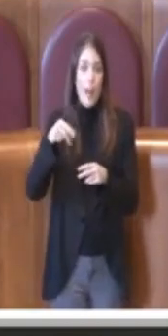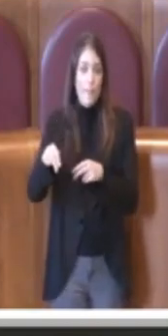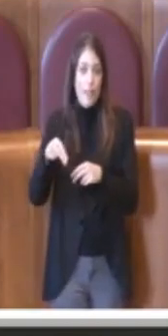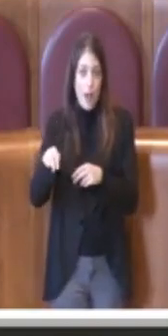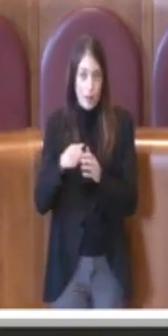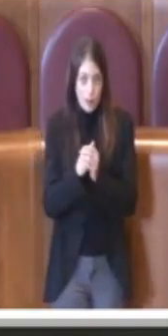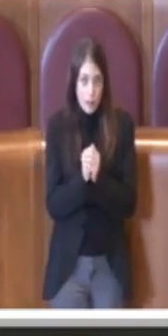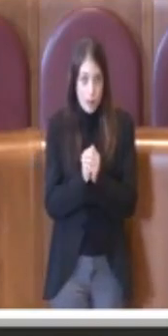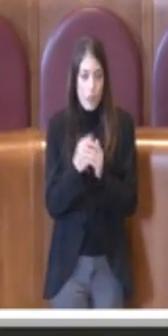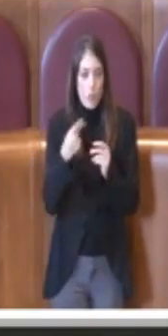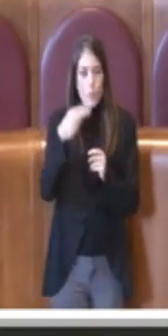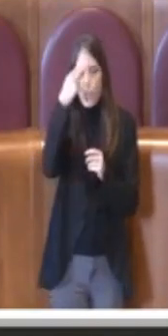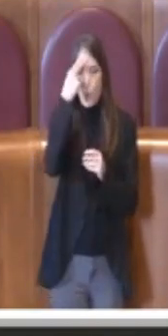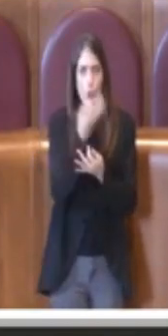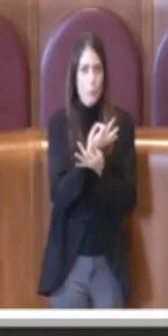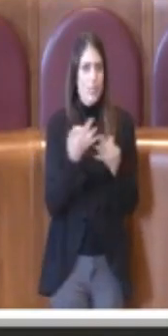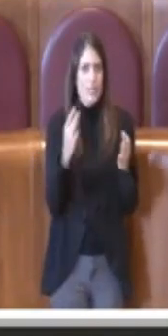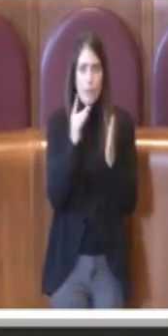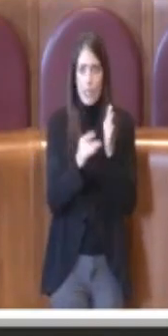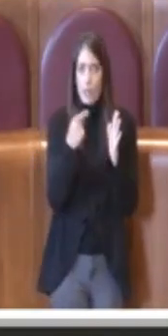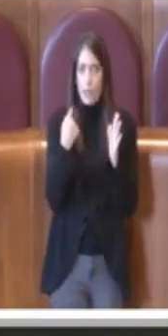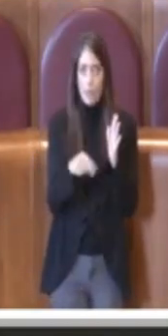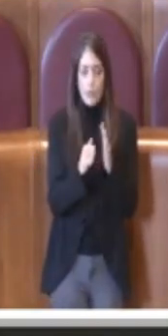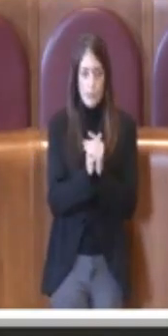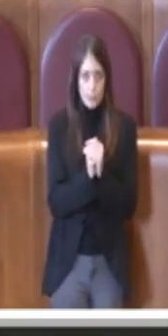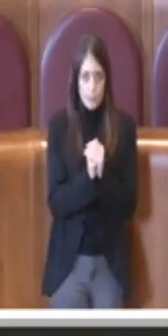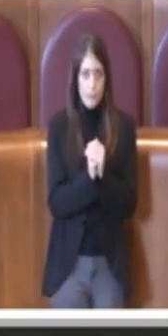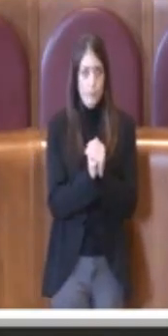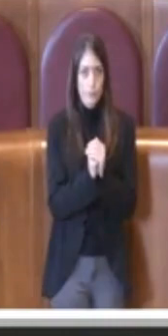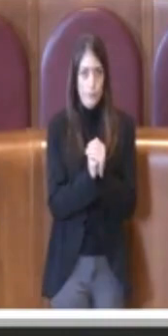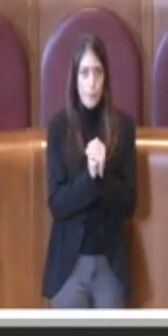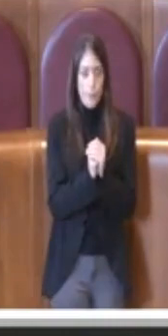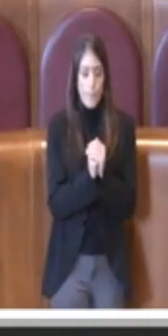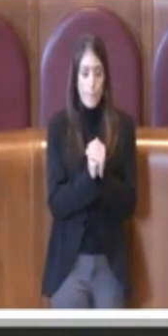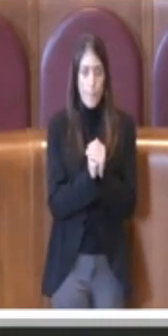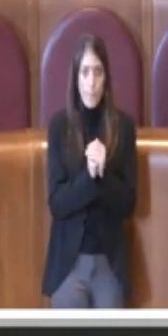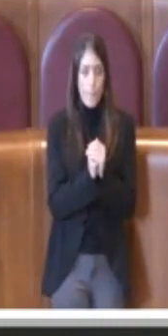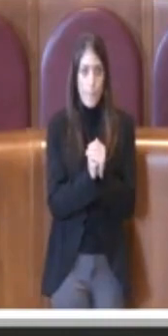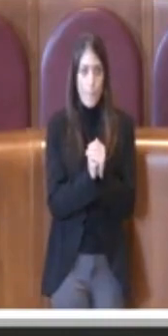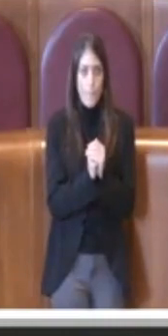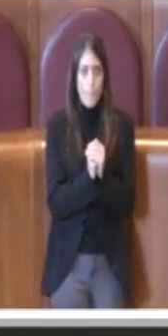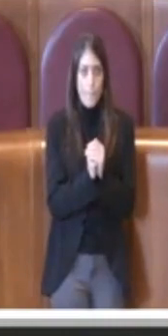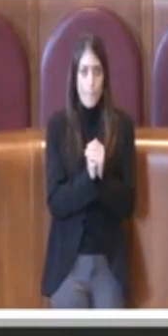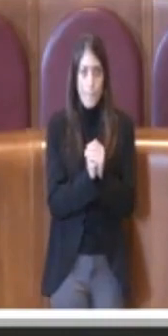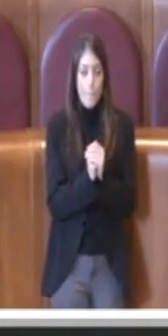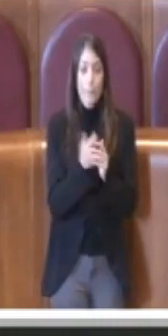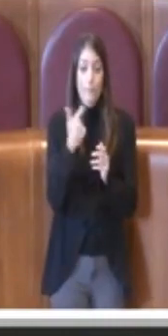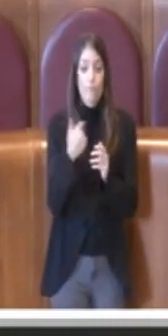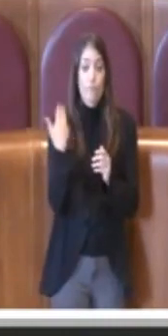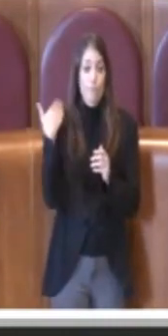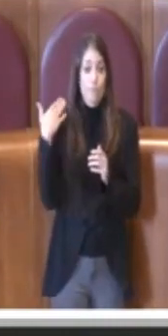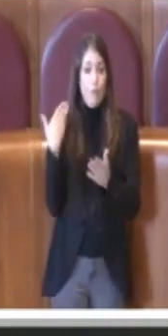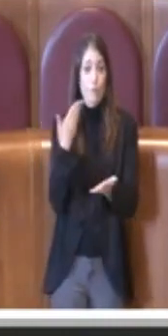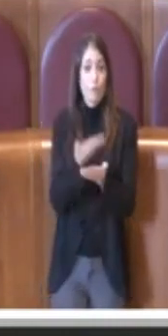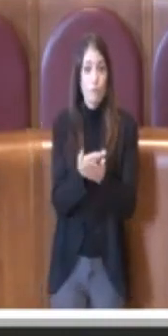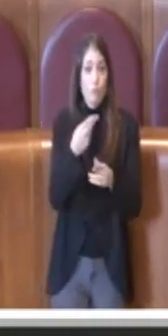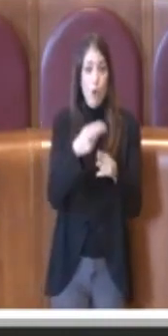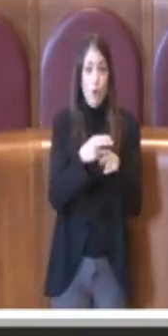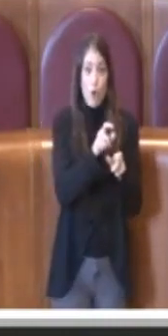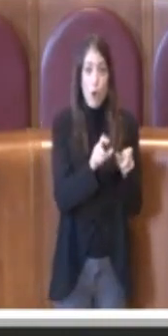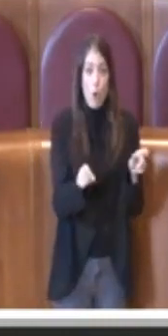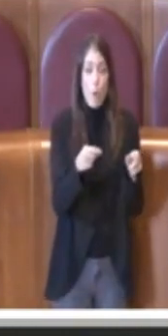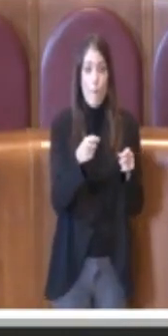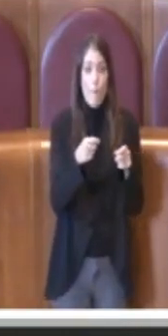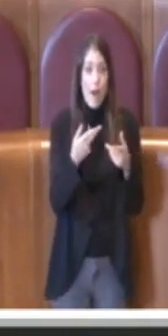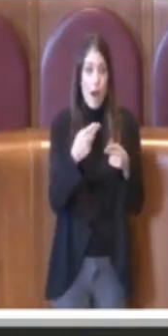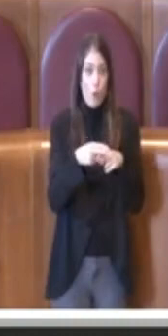perché poco prima che fu proposta alla popolazione romana questa delibera,